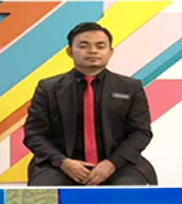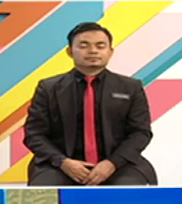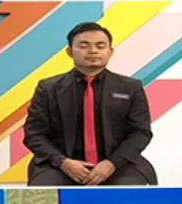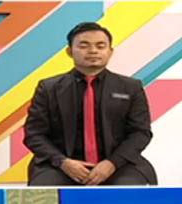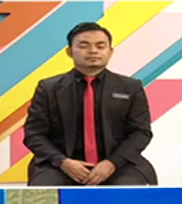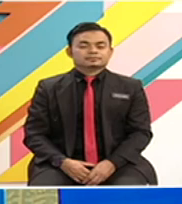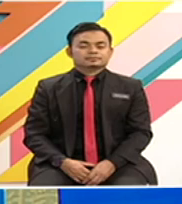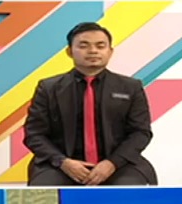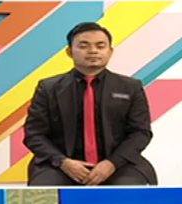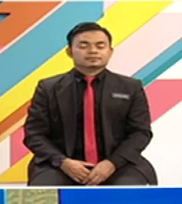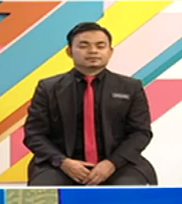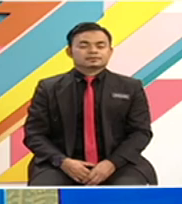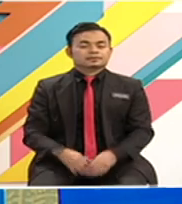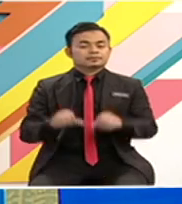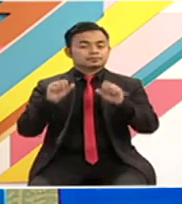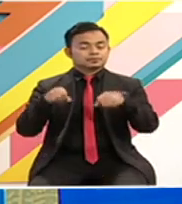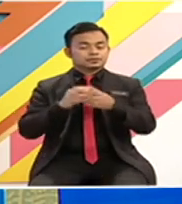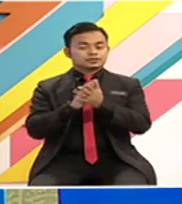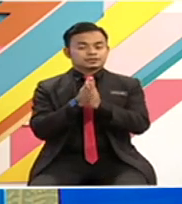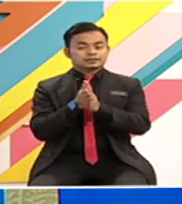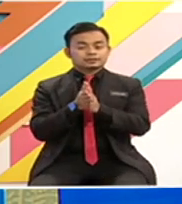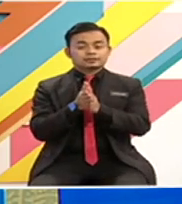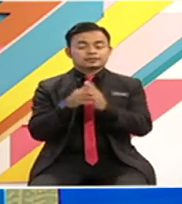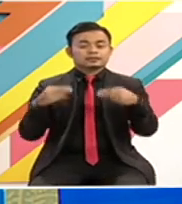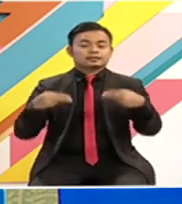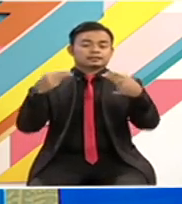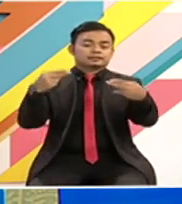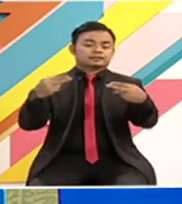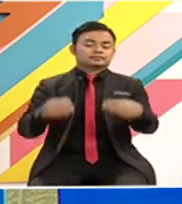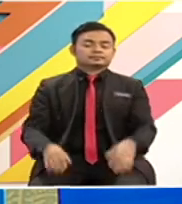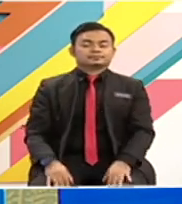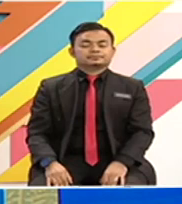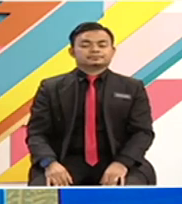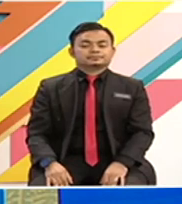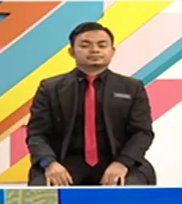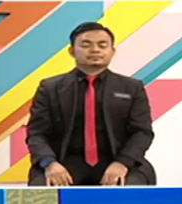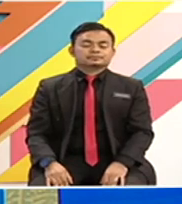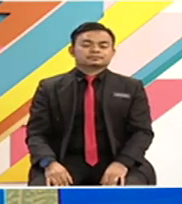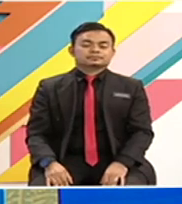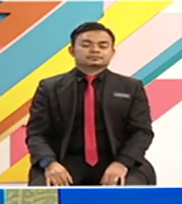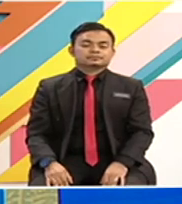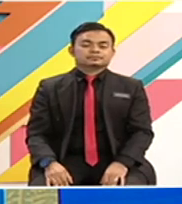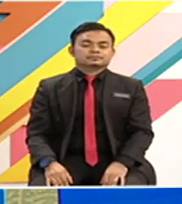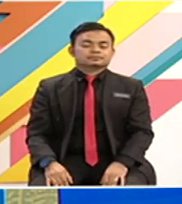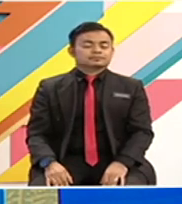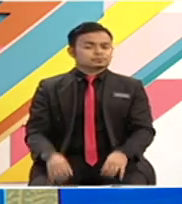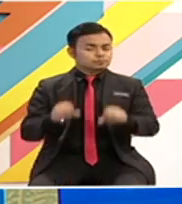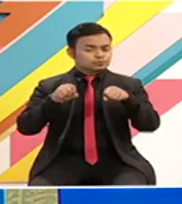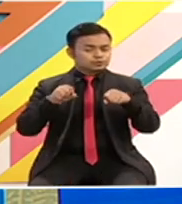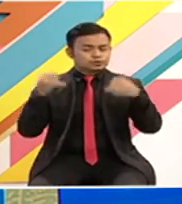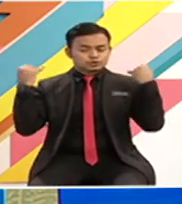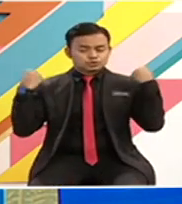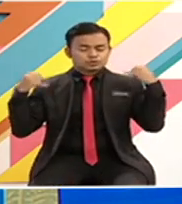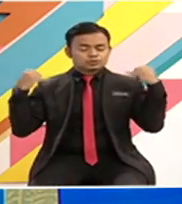kita Bu dijadikan hadiah selain dapat hadiah sebenarnya kita boleh jadikan Project jualan Project